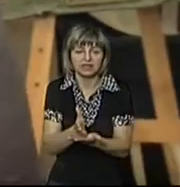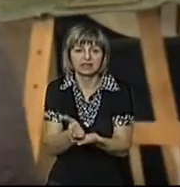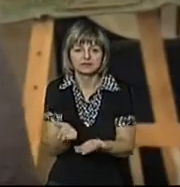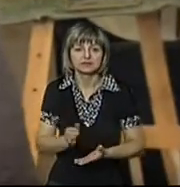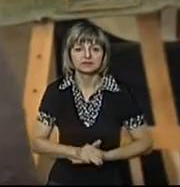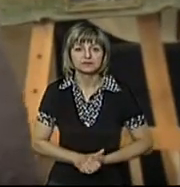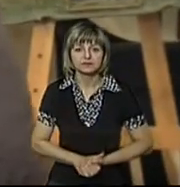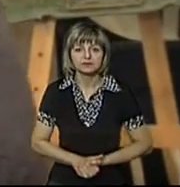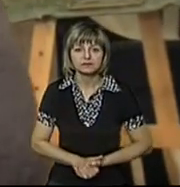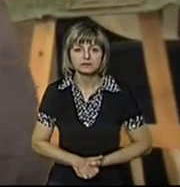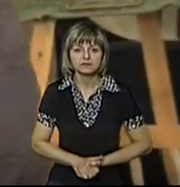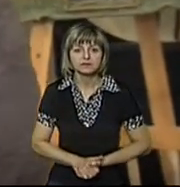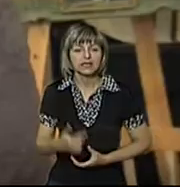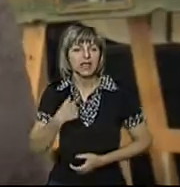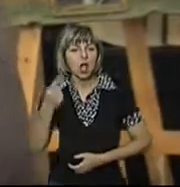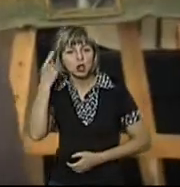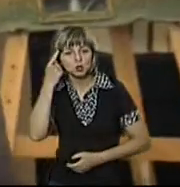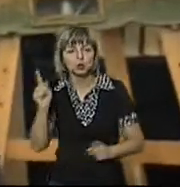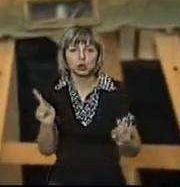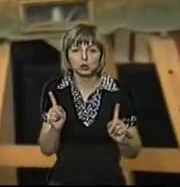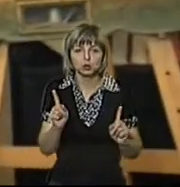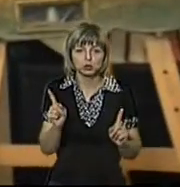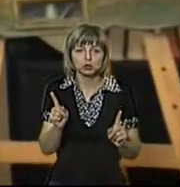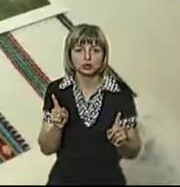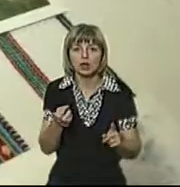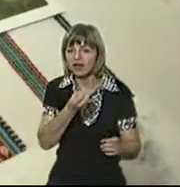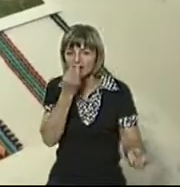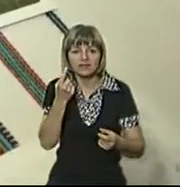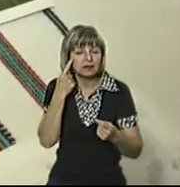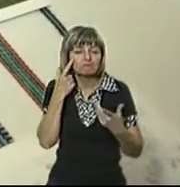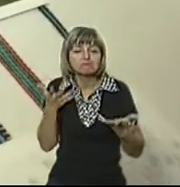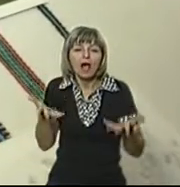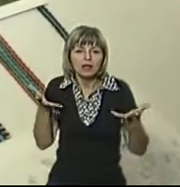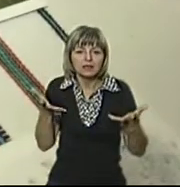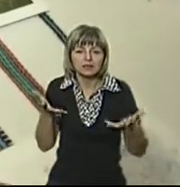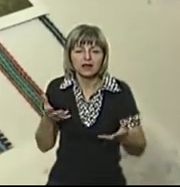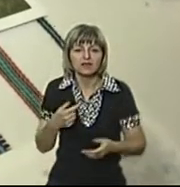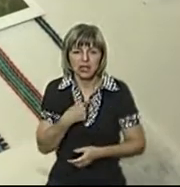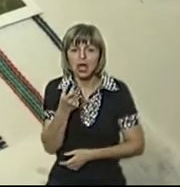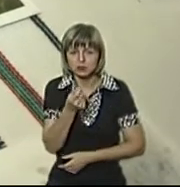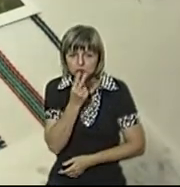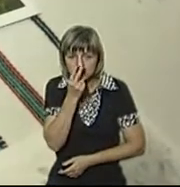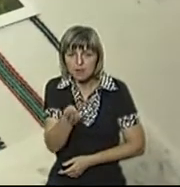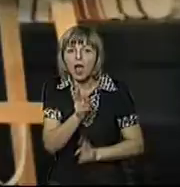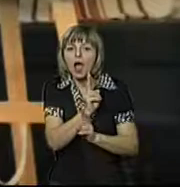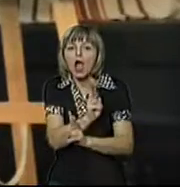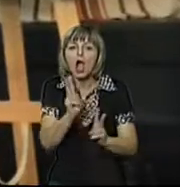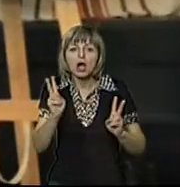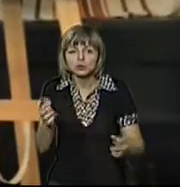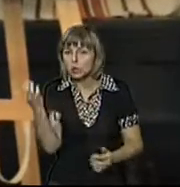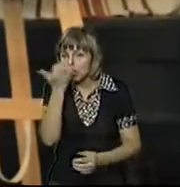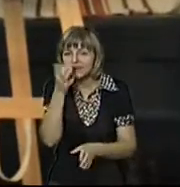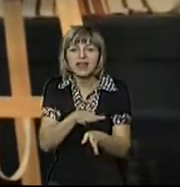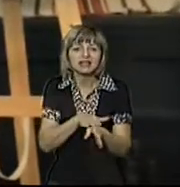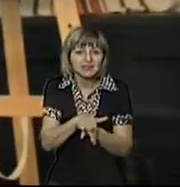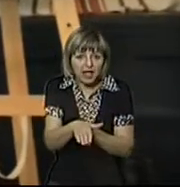квіти, ну, я думаю, яскраві квіти. Я то трошки бачу, а хто не